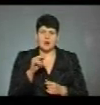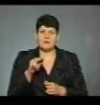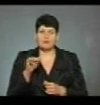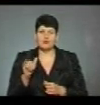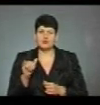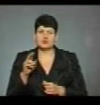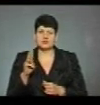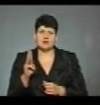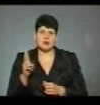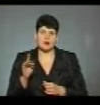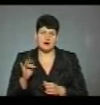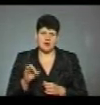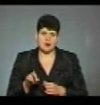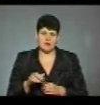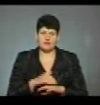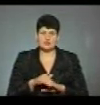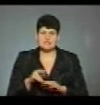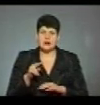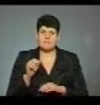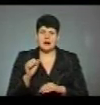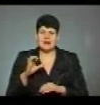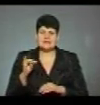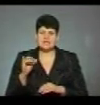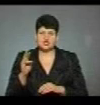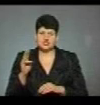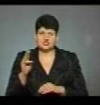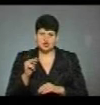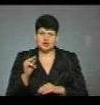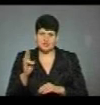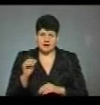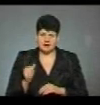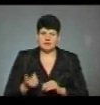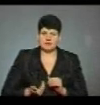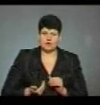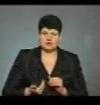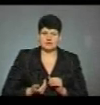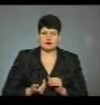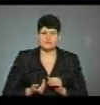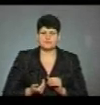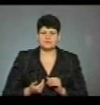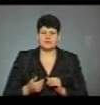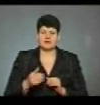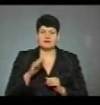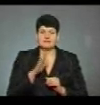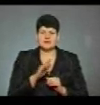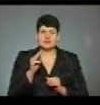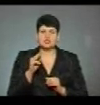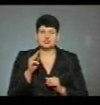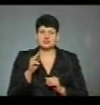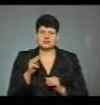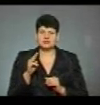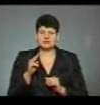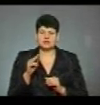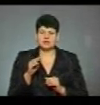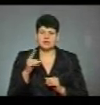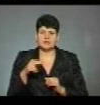Пушкаря. Вулиця Пасічна, там, де безпосередньо проживав Василь Жданкін, також